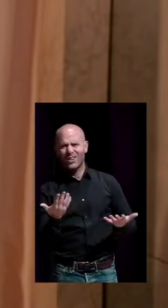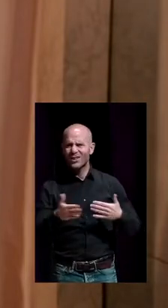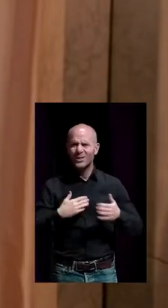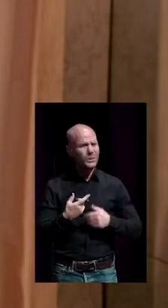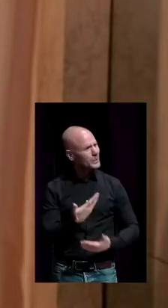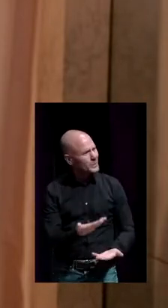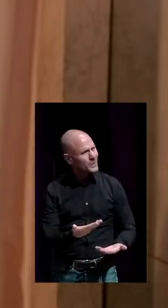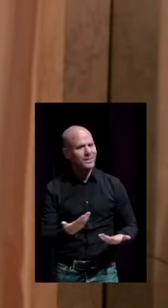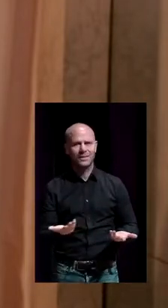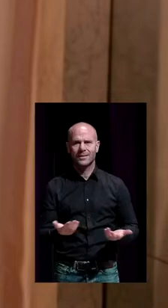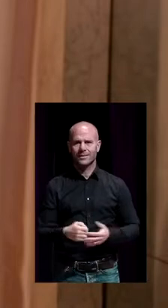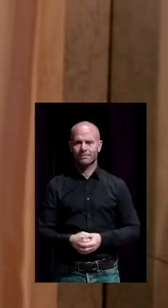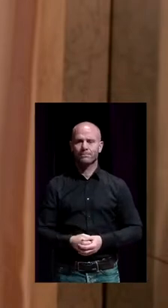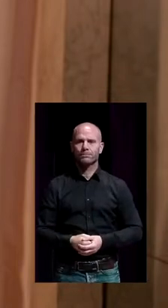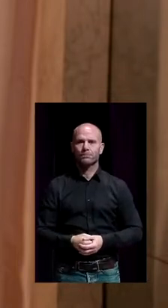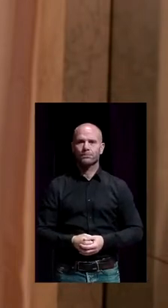annorlunda?